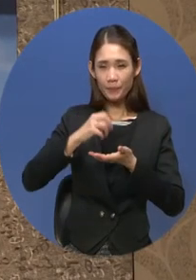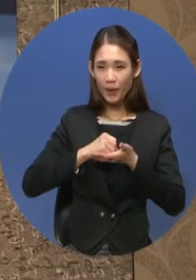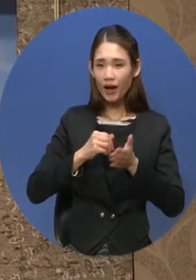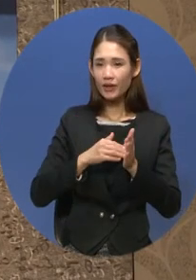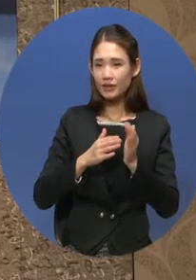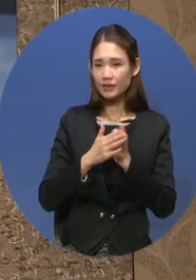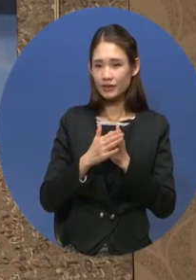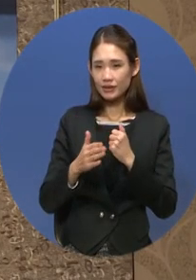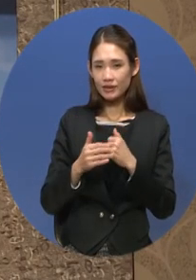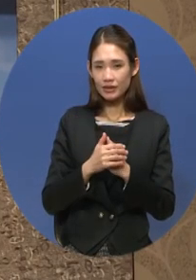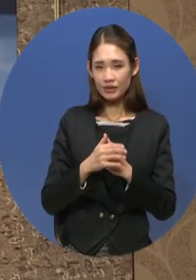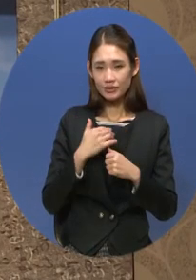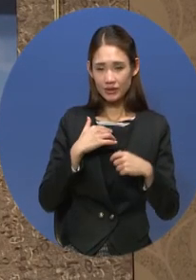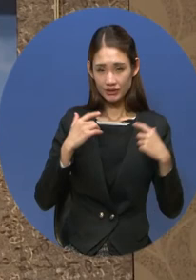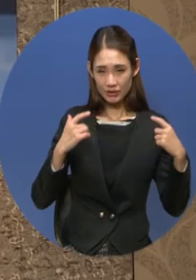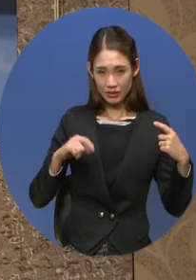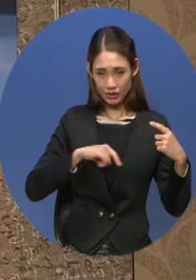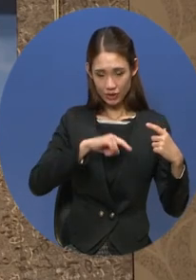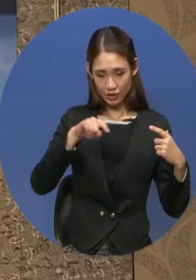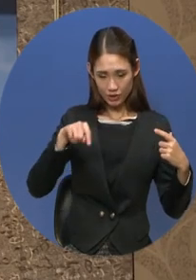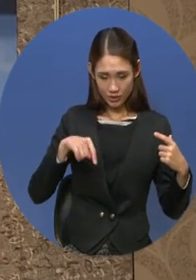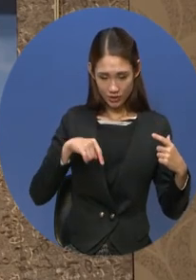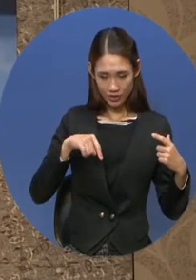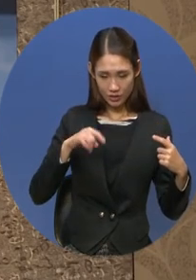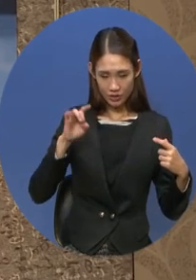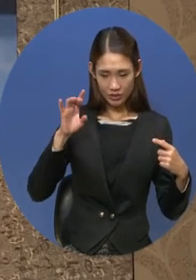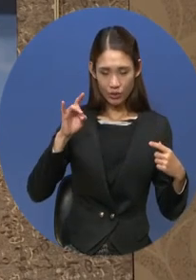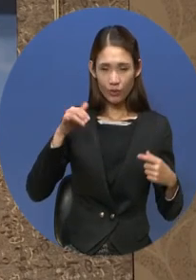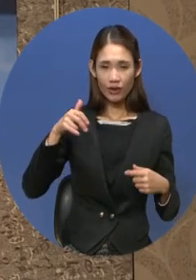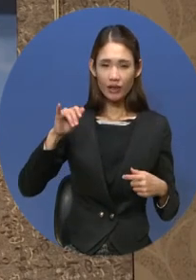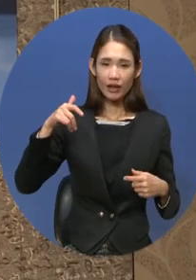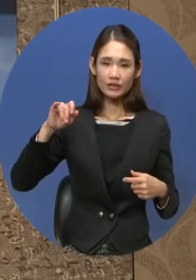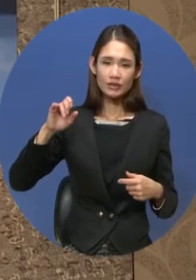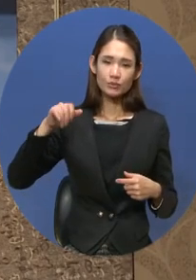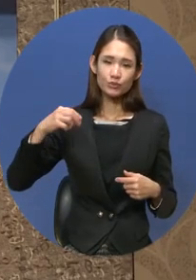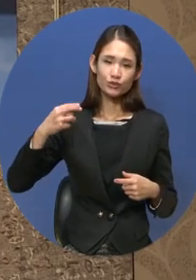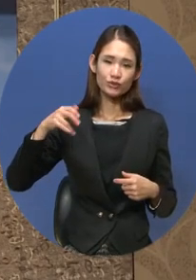때문에 예. 제 지역구가 다시 제가 원래 그 지역구의